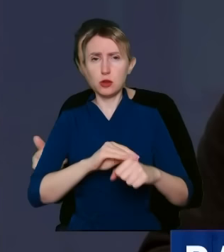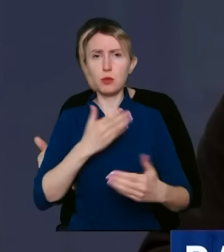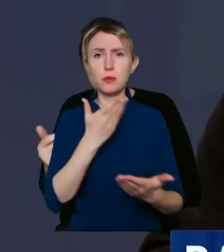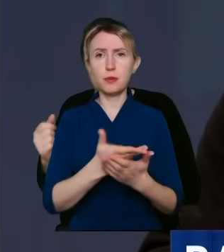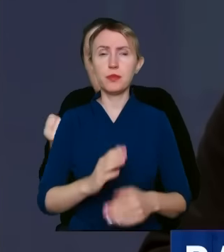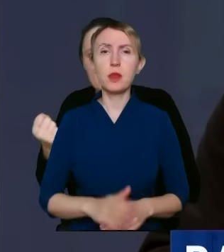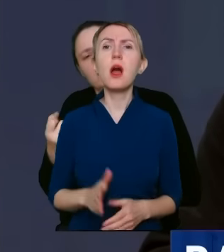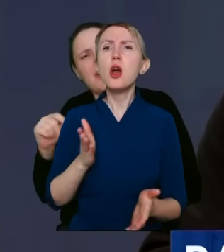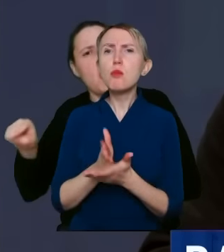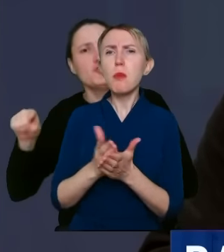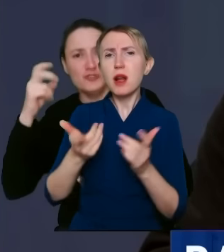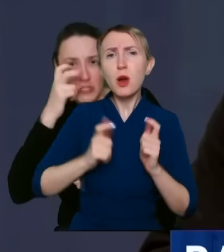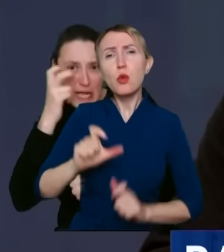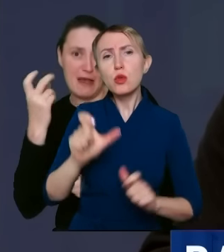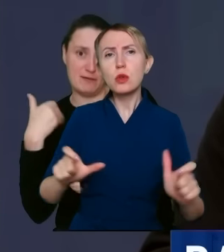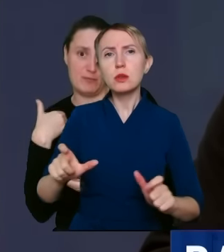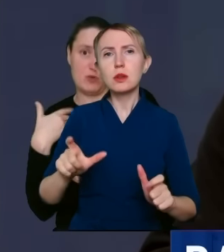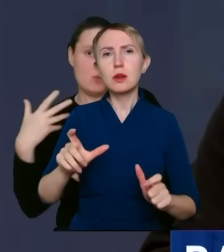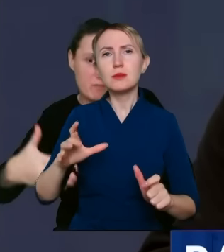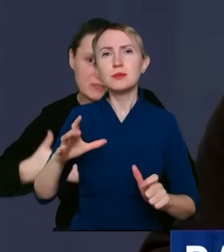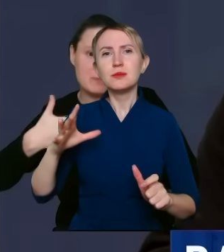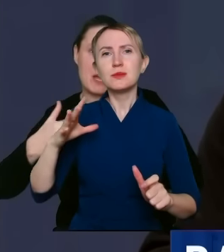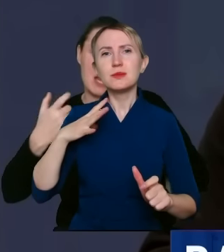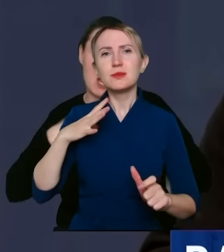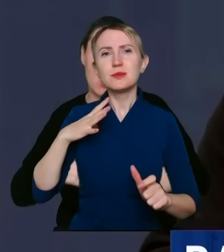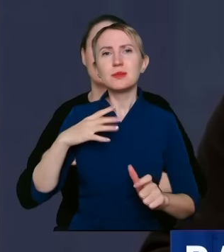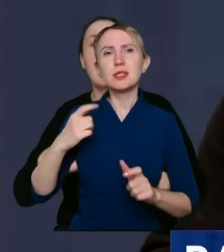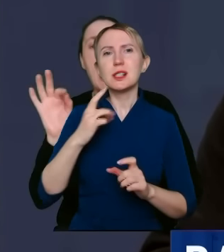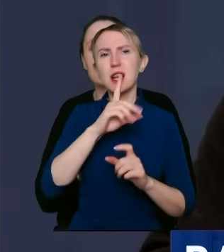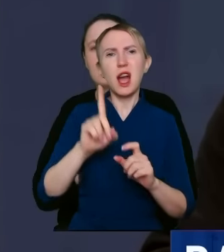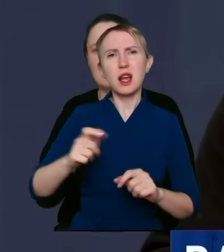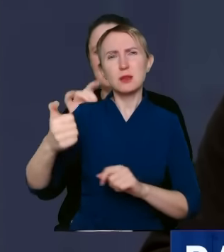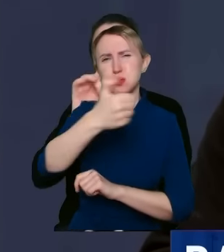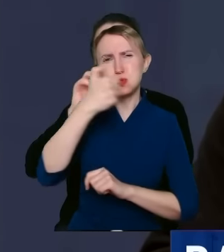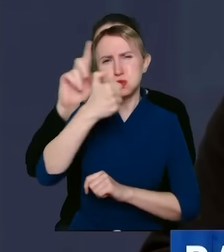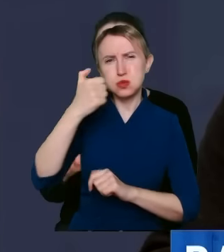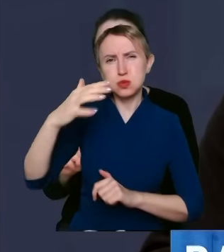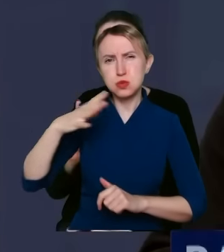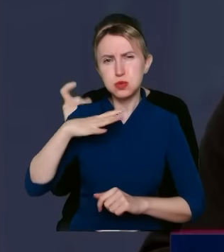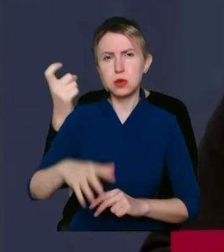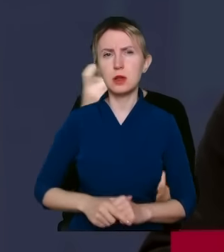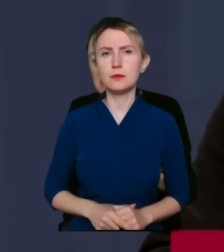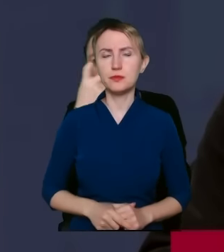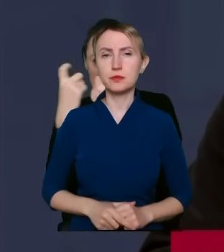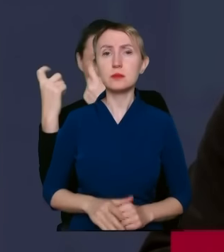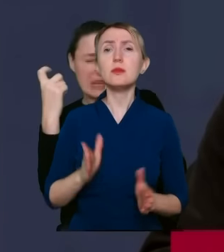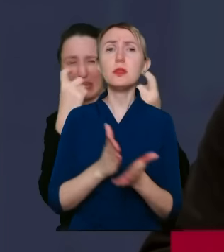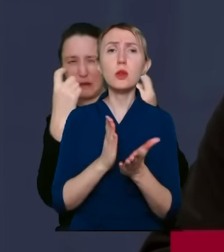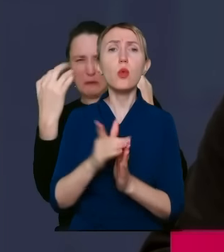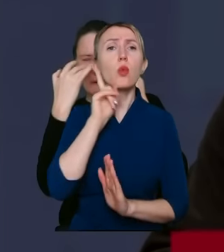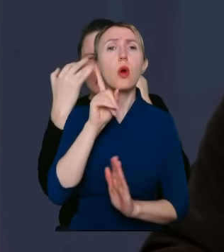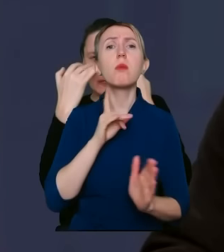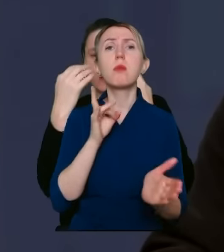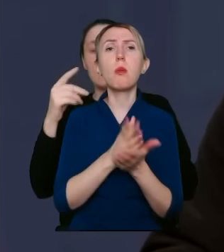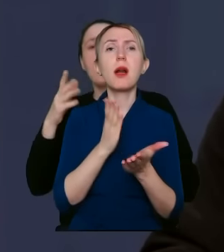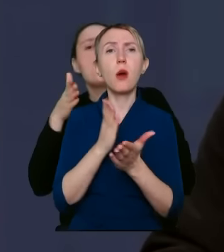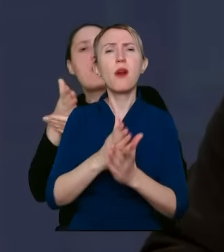rolnikom którzy No dostali gazem po twarzy i Pomagał im z wodą